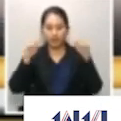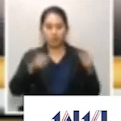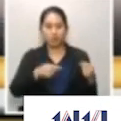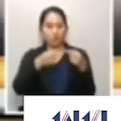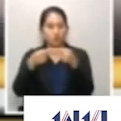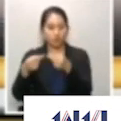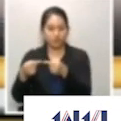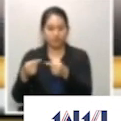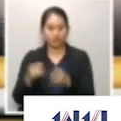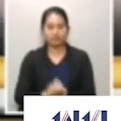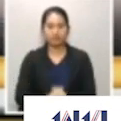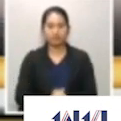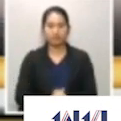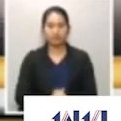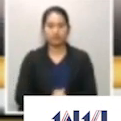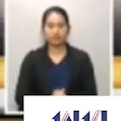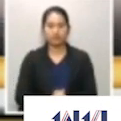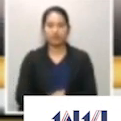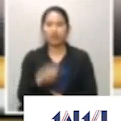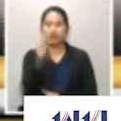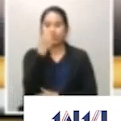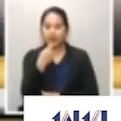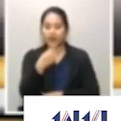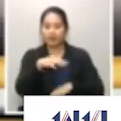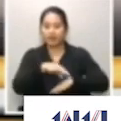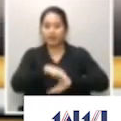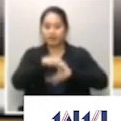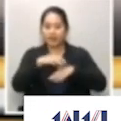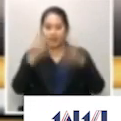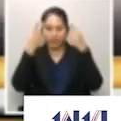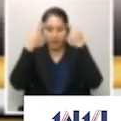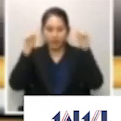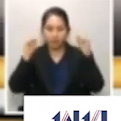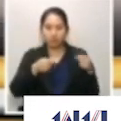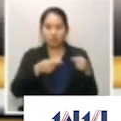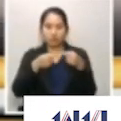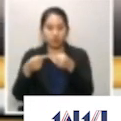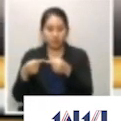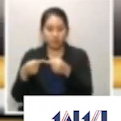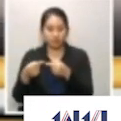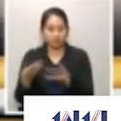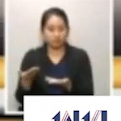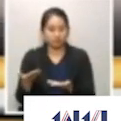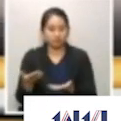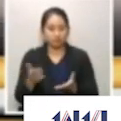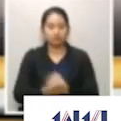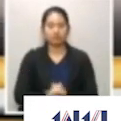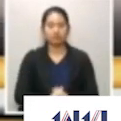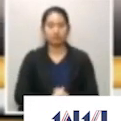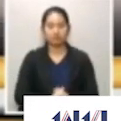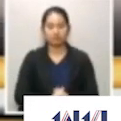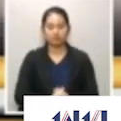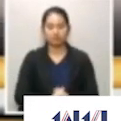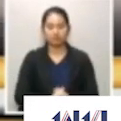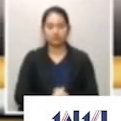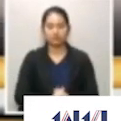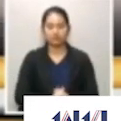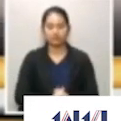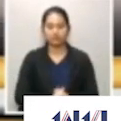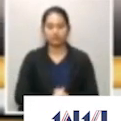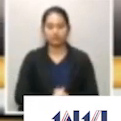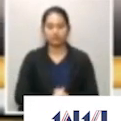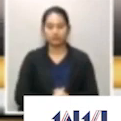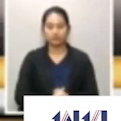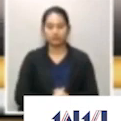เพื่อใครดำรงตำแหน่งต่อไปคะท่านประธานคะและเป็นการมองข้าม